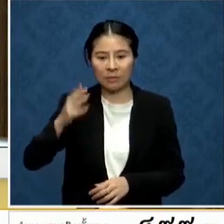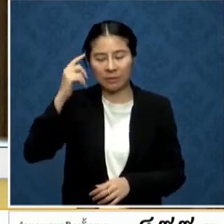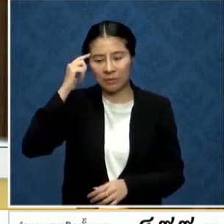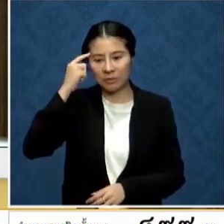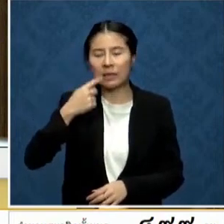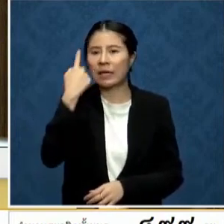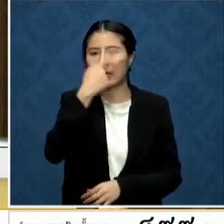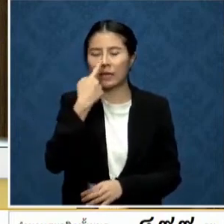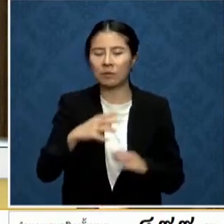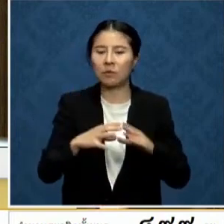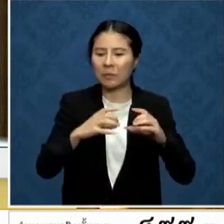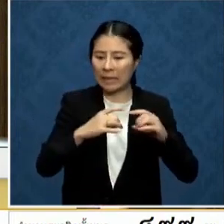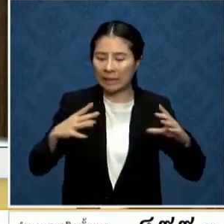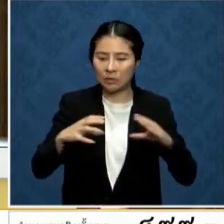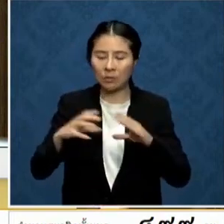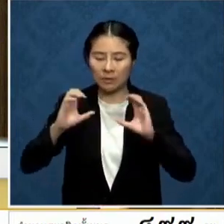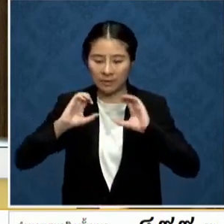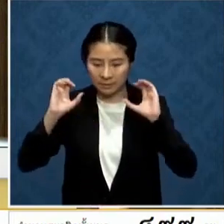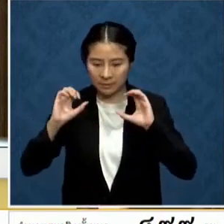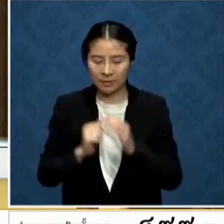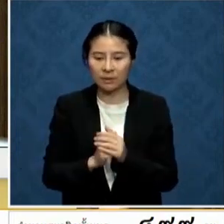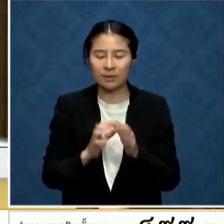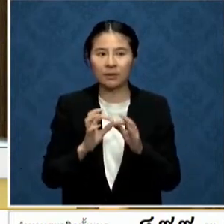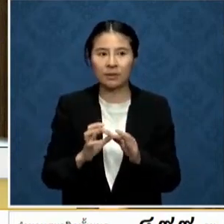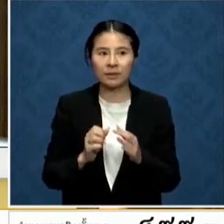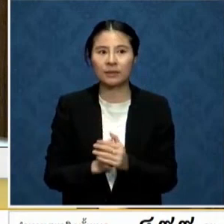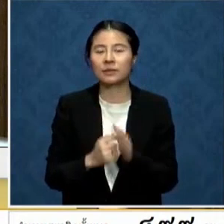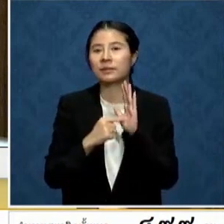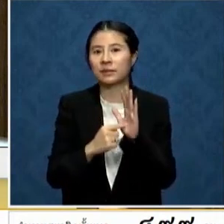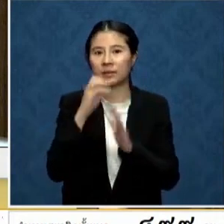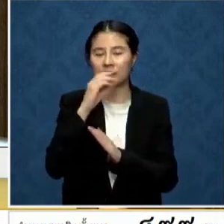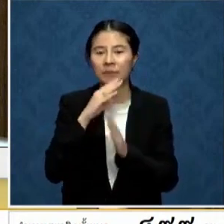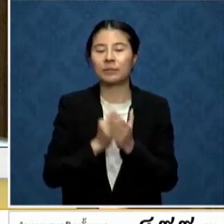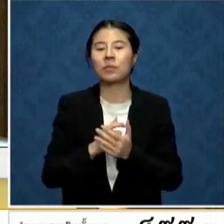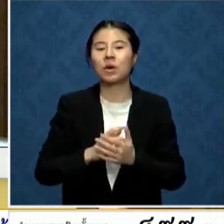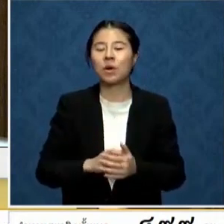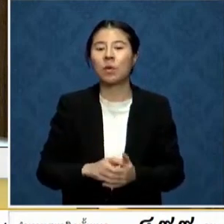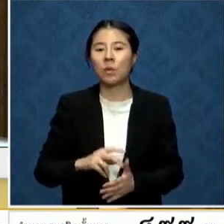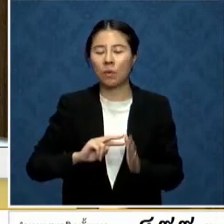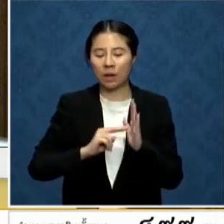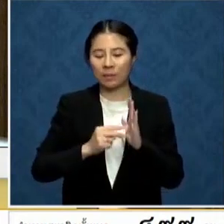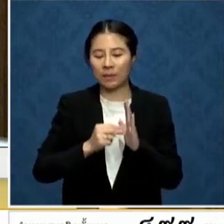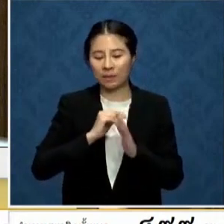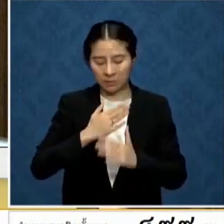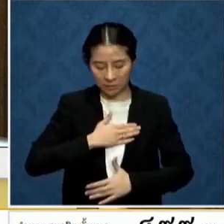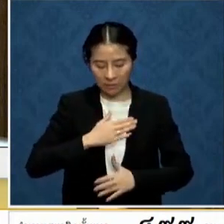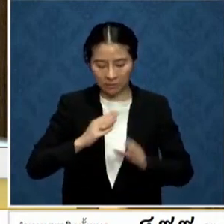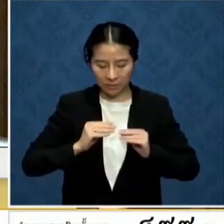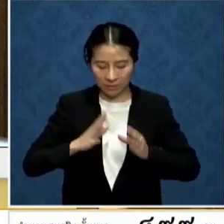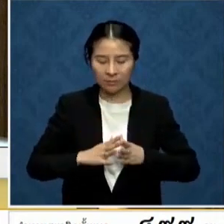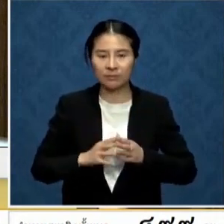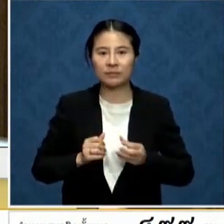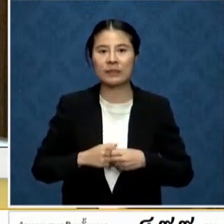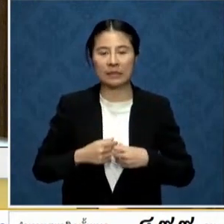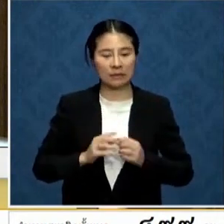ใครเป็นฝ่ายค้านใครเป็นฝ่ายรัฐบาลอันนี้เป็นไพ่ใบสุดท้ายที่ผมขอเสนอไปเพื่อแสดงให้เห็นถึงความบริสุทธิ์ใจของผมว่าผมไม่ได้เสนอร่างนี้